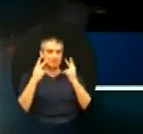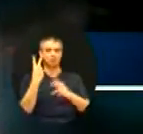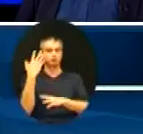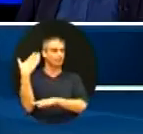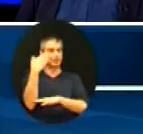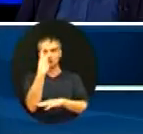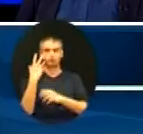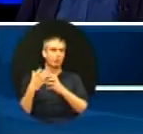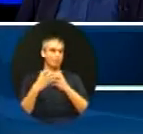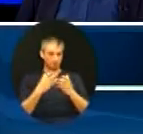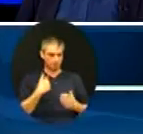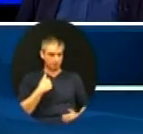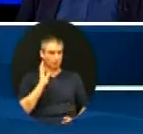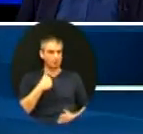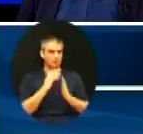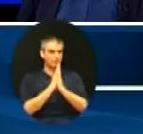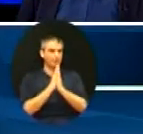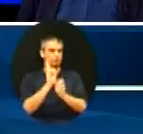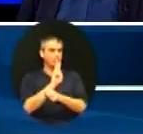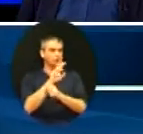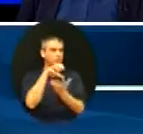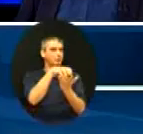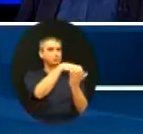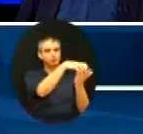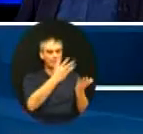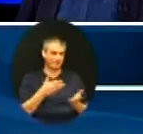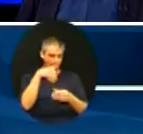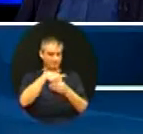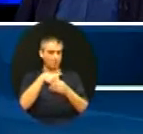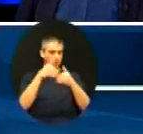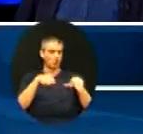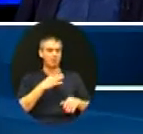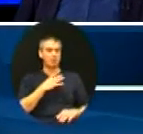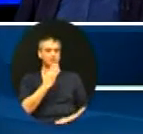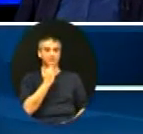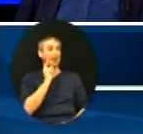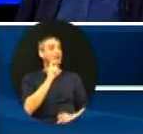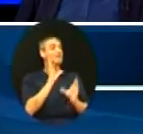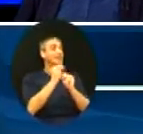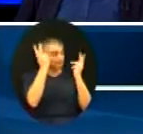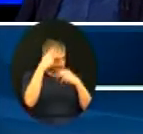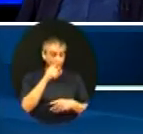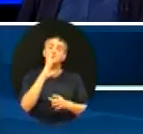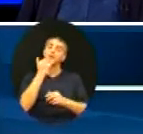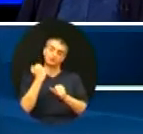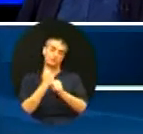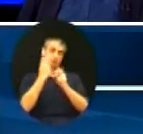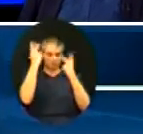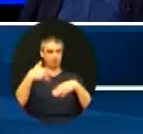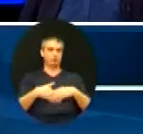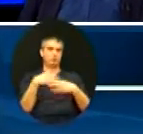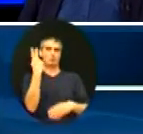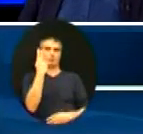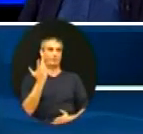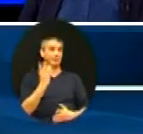מדינות לשני עמים, אנחנו גם מבקשים לשמור את גושי ההתיישבות בתוך גבולותינו. אבל במסגרת הסדר. ובמסגרת הסדר כמובן.